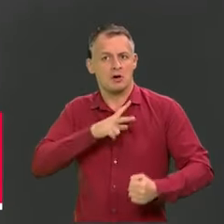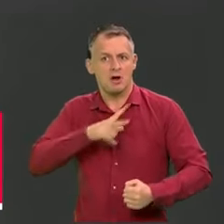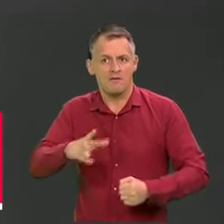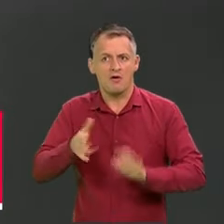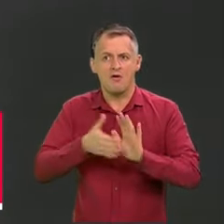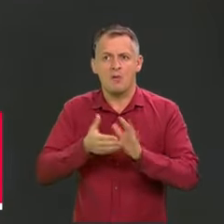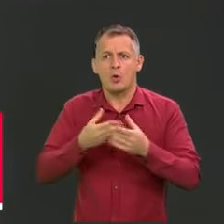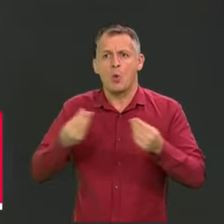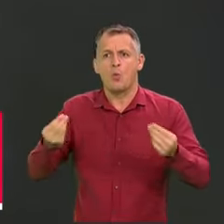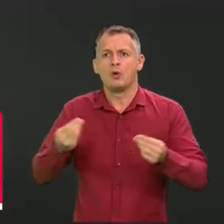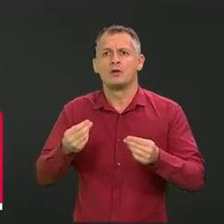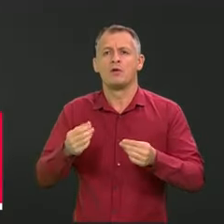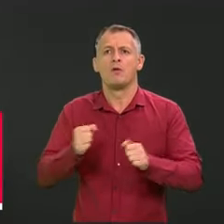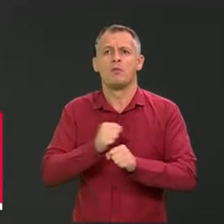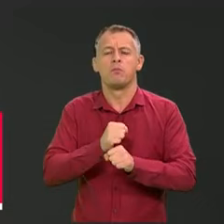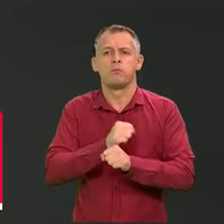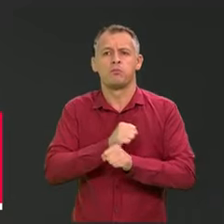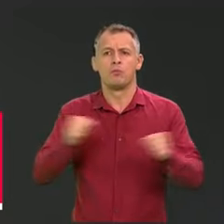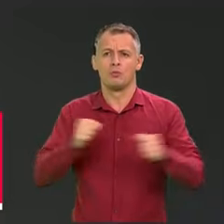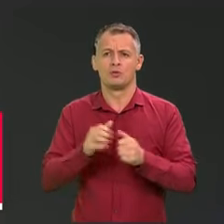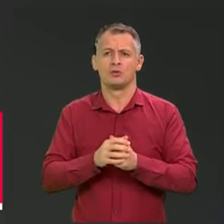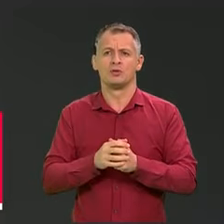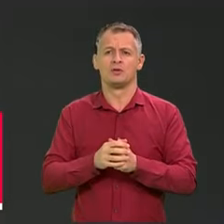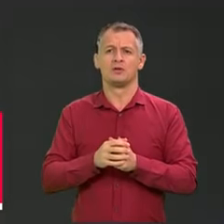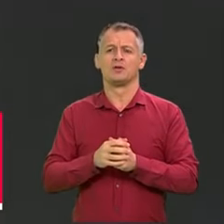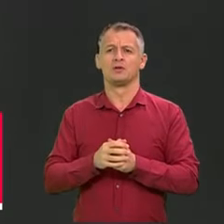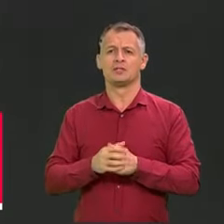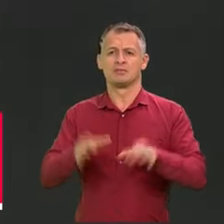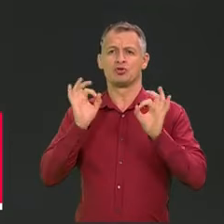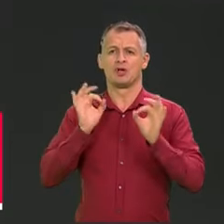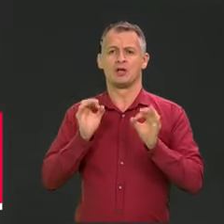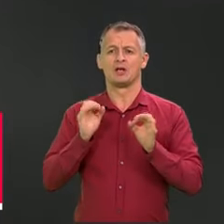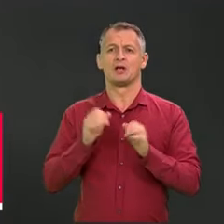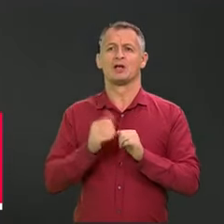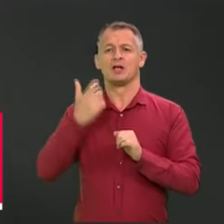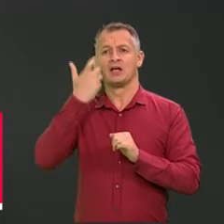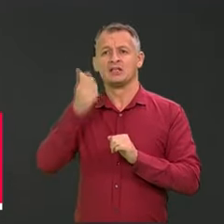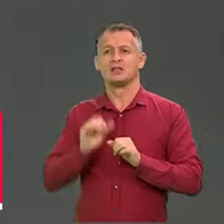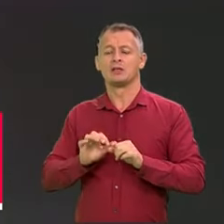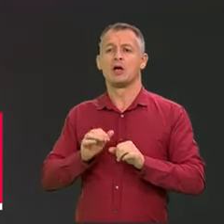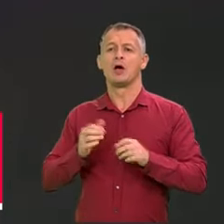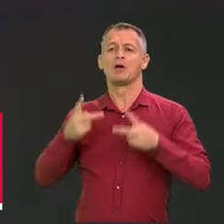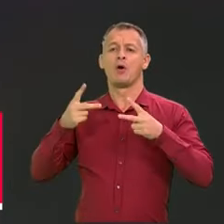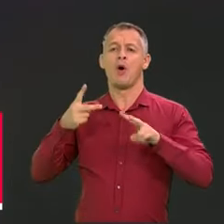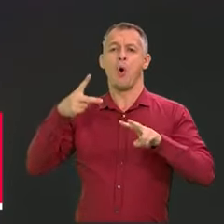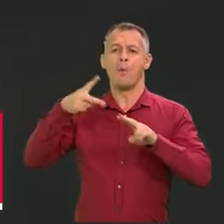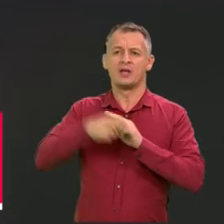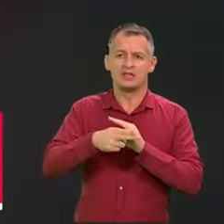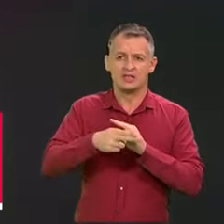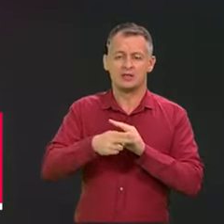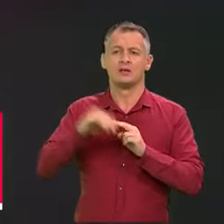că au fost foarte multe boom-uri, adică aceste boom-uri sunt în special că sunt interceptate rachetele și astăzi au fost și pe